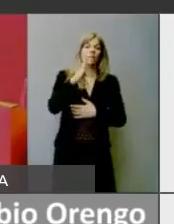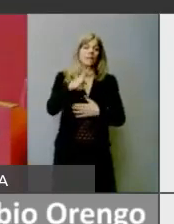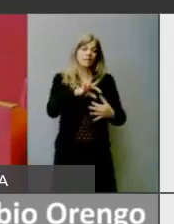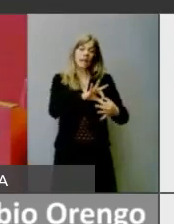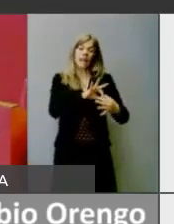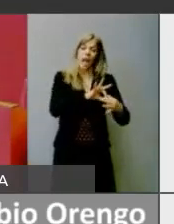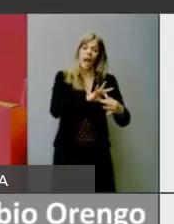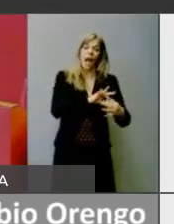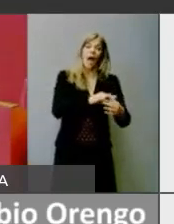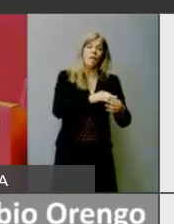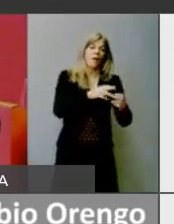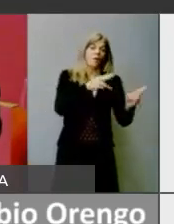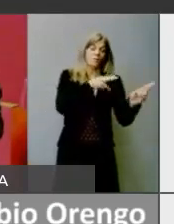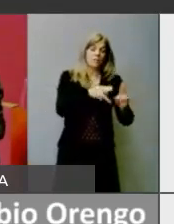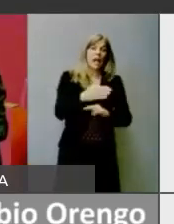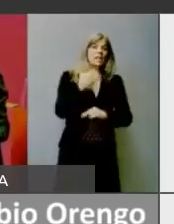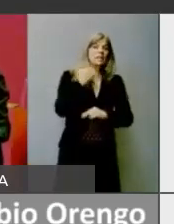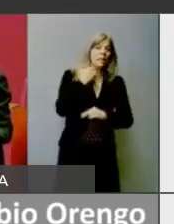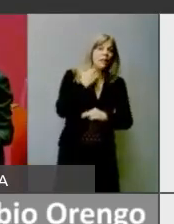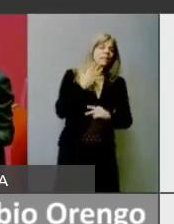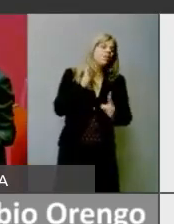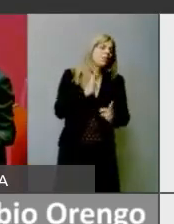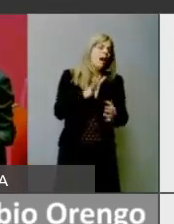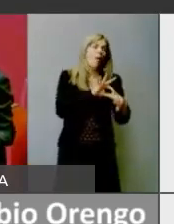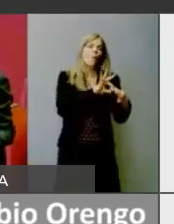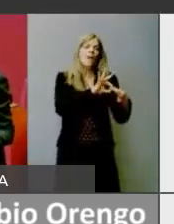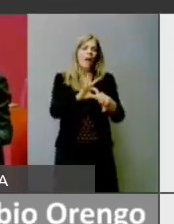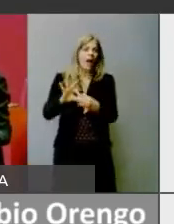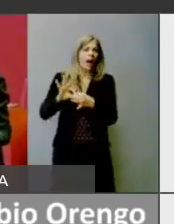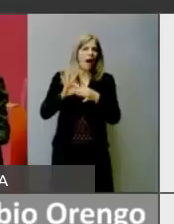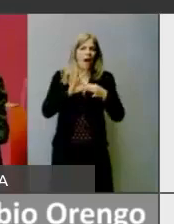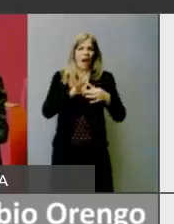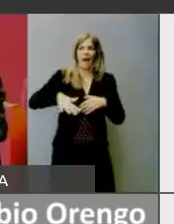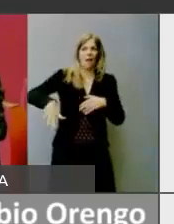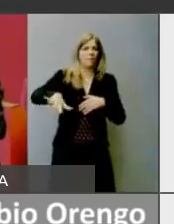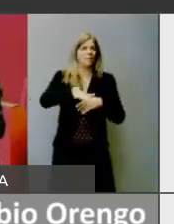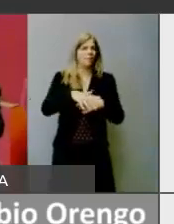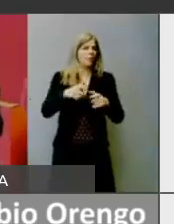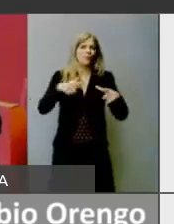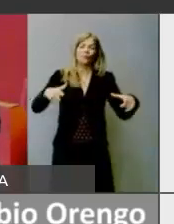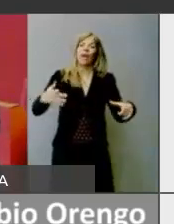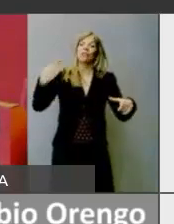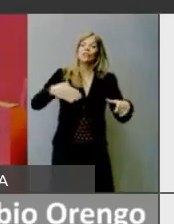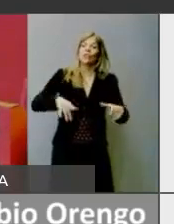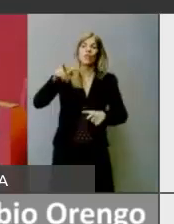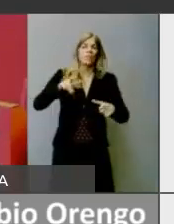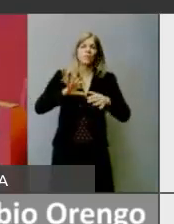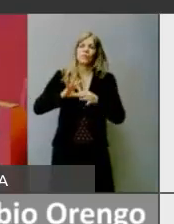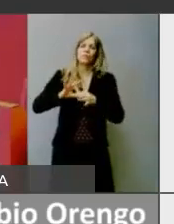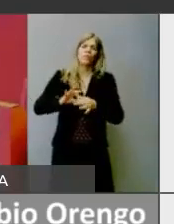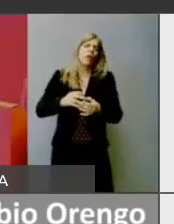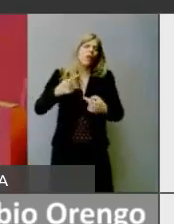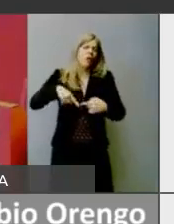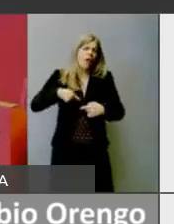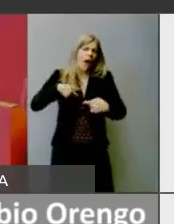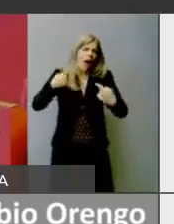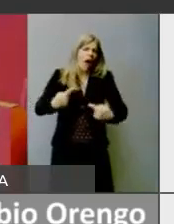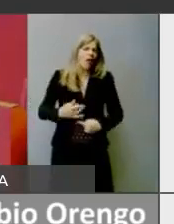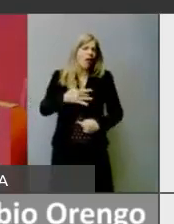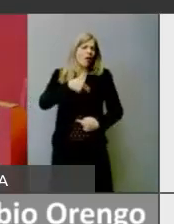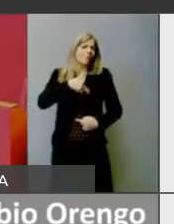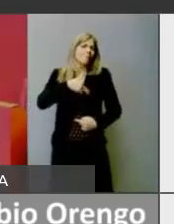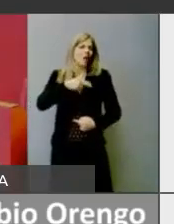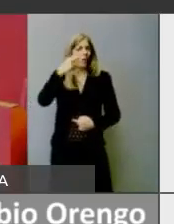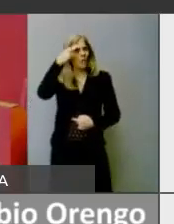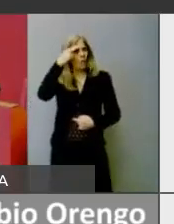Martino, ma anche con la città intera e con tutti noi genovesi che ancora adesso la portiamo nel cuore e abbiamo